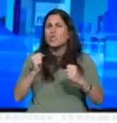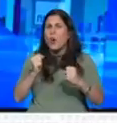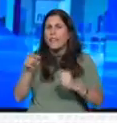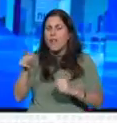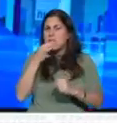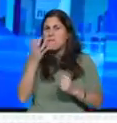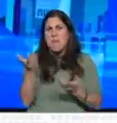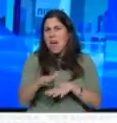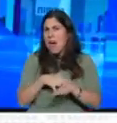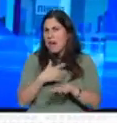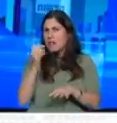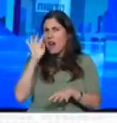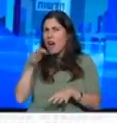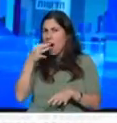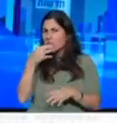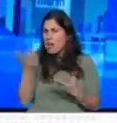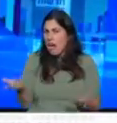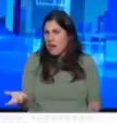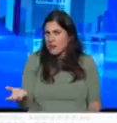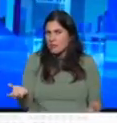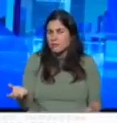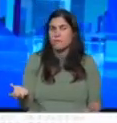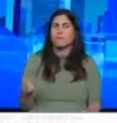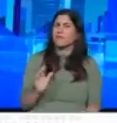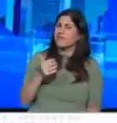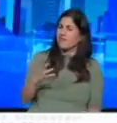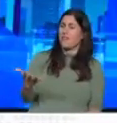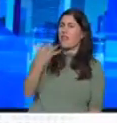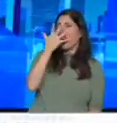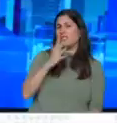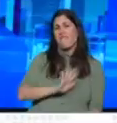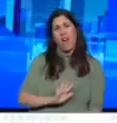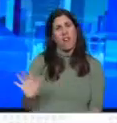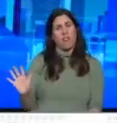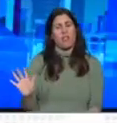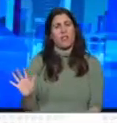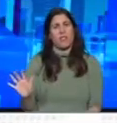הרגשת כששמעת על ההרצאה הזו? קודם כל, אכזבה.